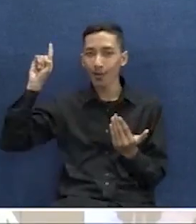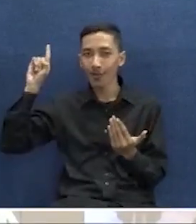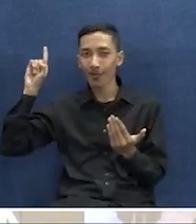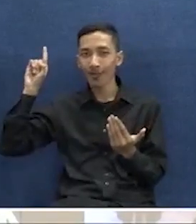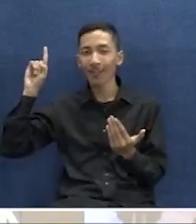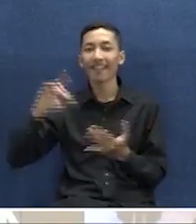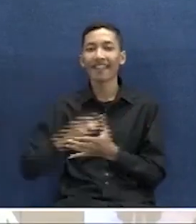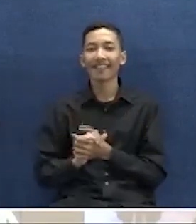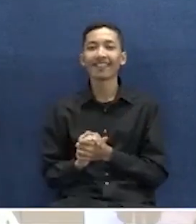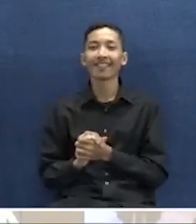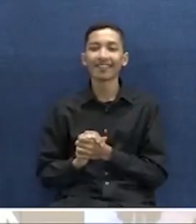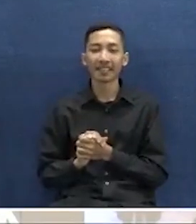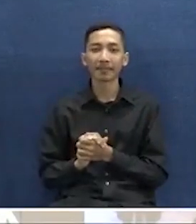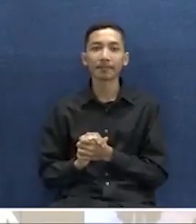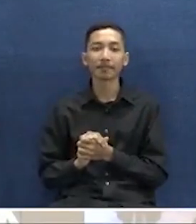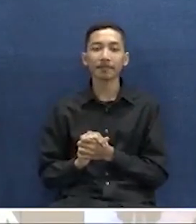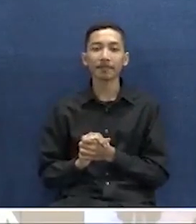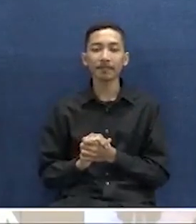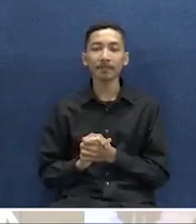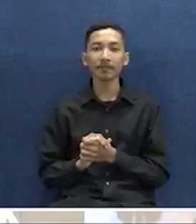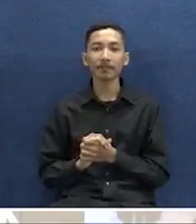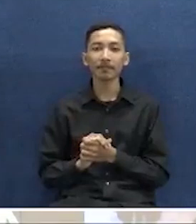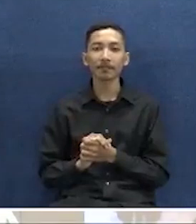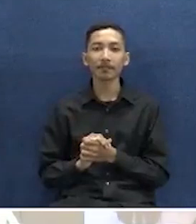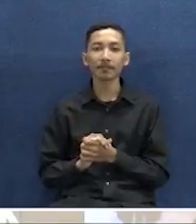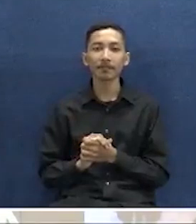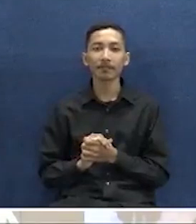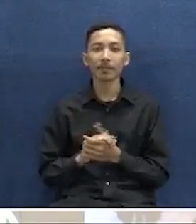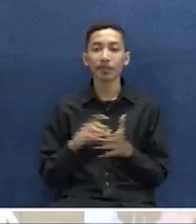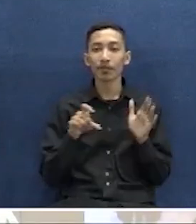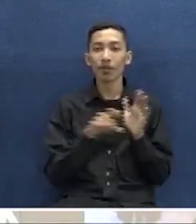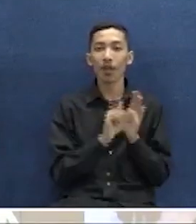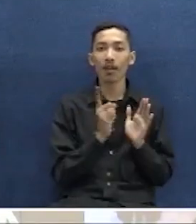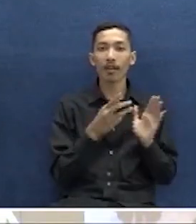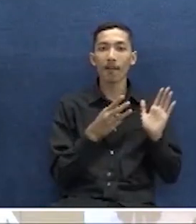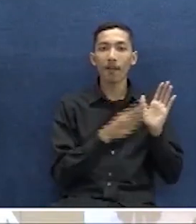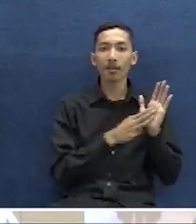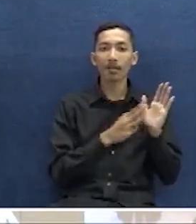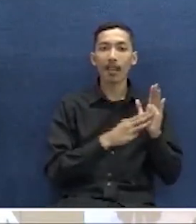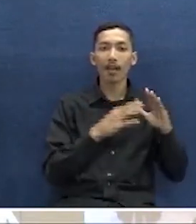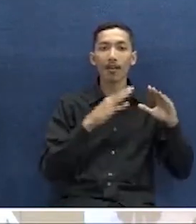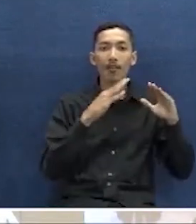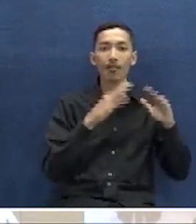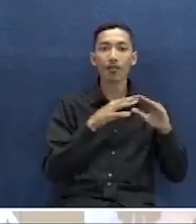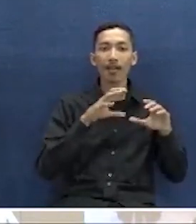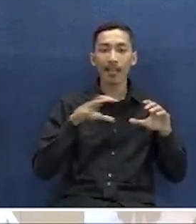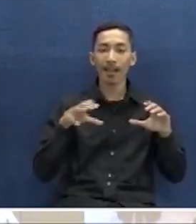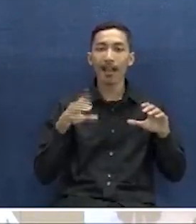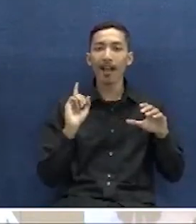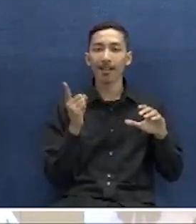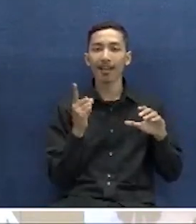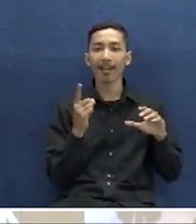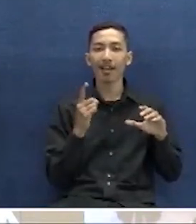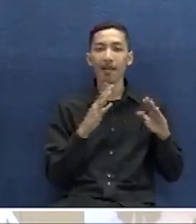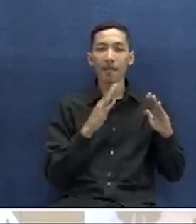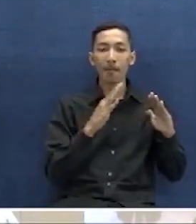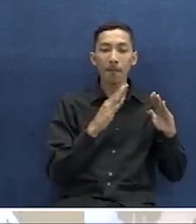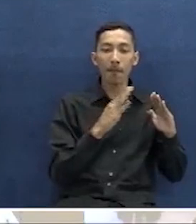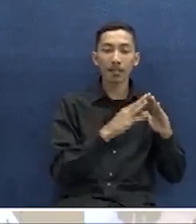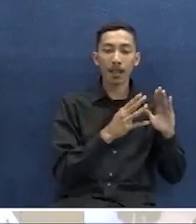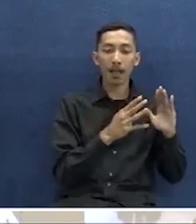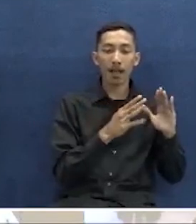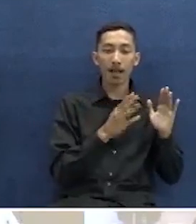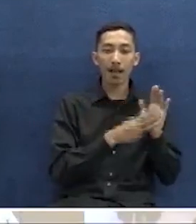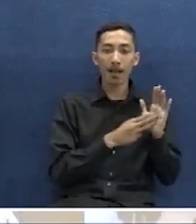kepada kita kita harus pasang satu husnudzon masalah di rumah tangga biasa terjadi ini geser dikit karena suuzon maka